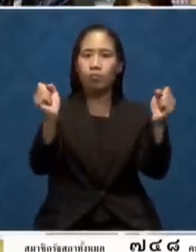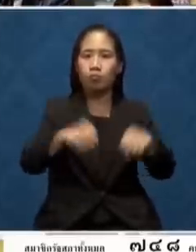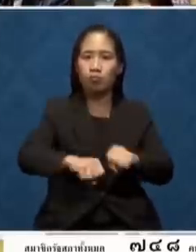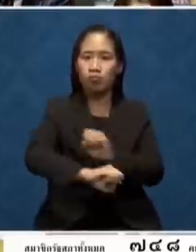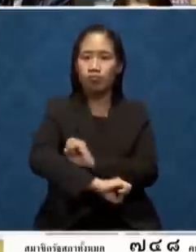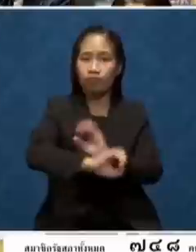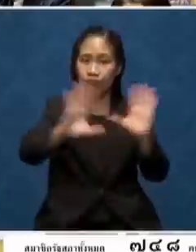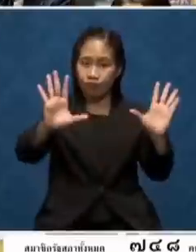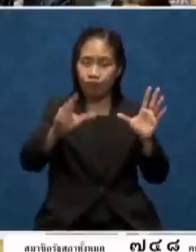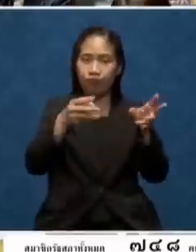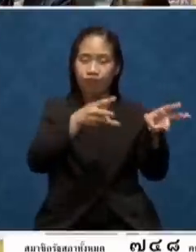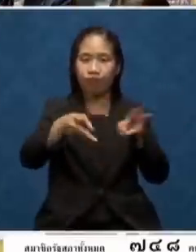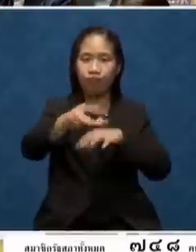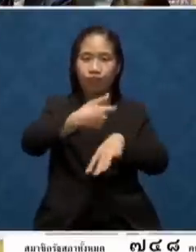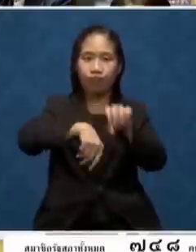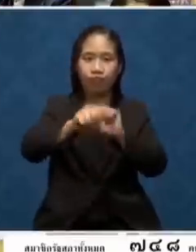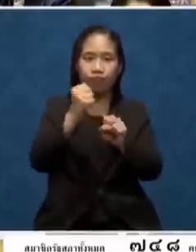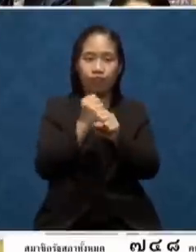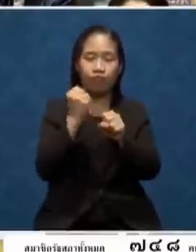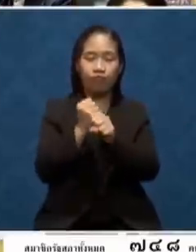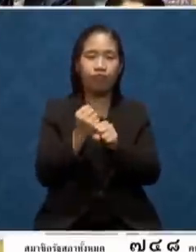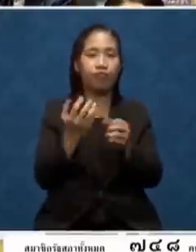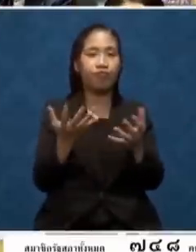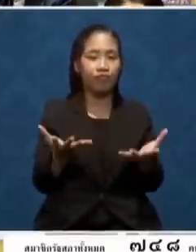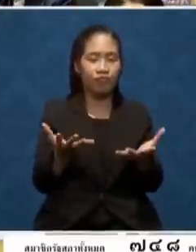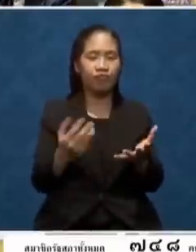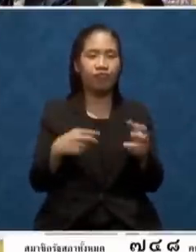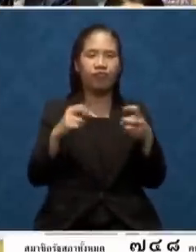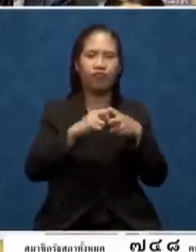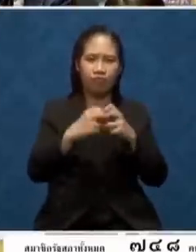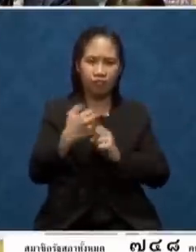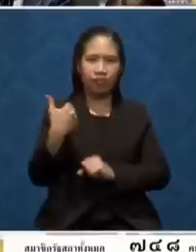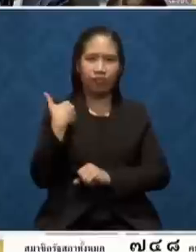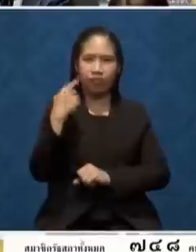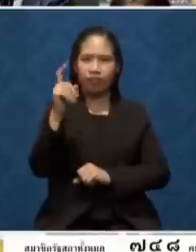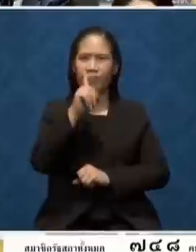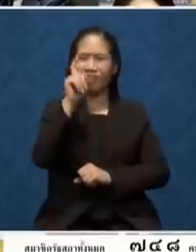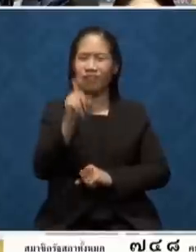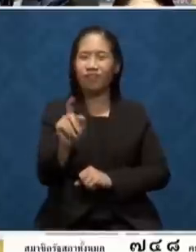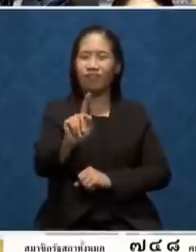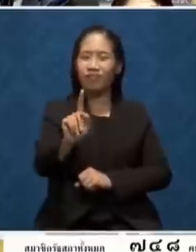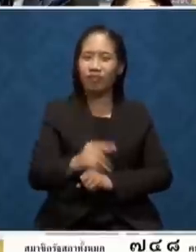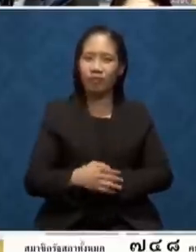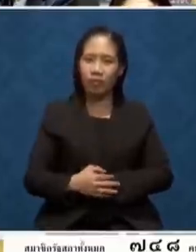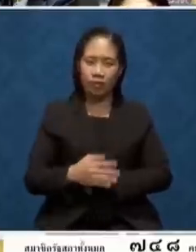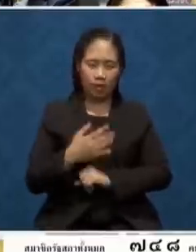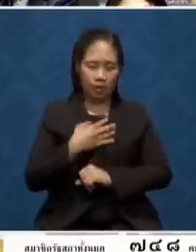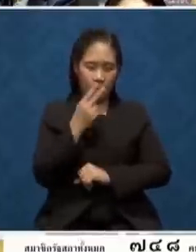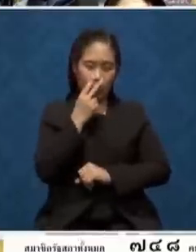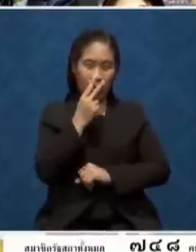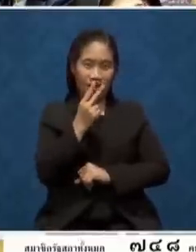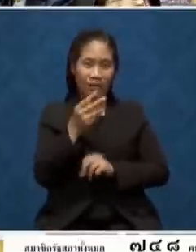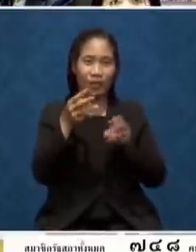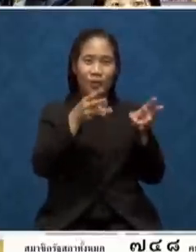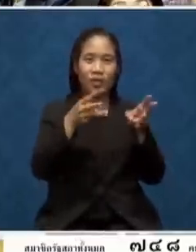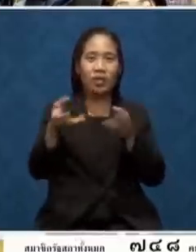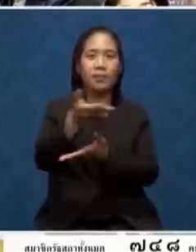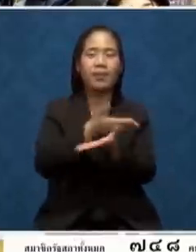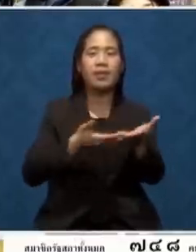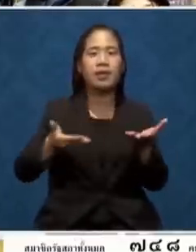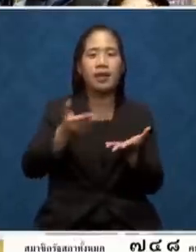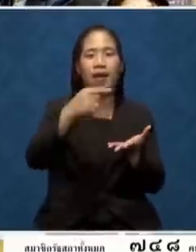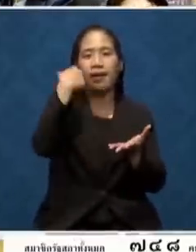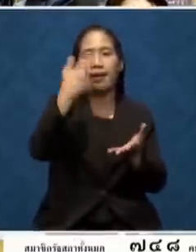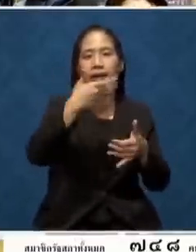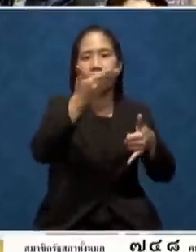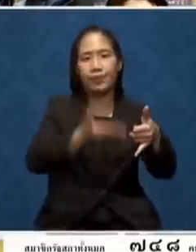ดำเนินการอย่างไรต่อไปปัญหาก็มีว่าแล้วเราเห็นว่าการพิจารณาบุคคลเป็น